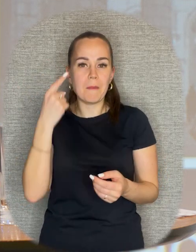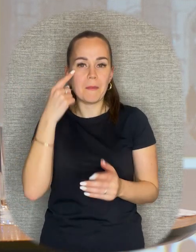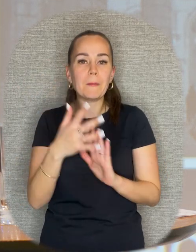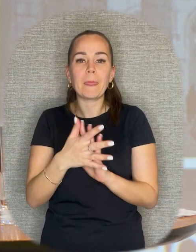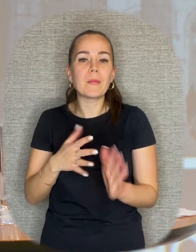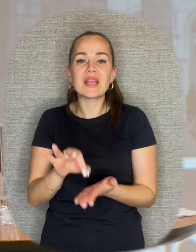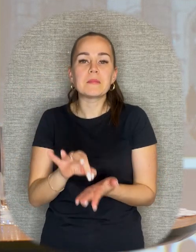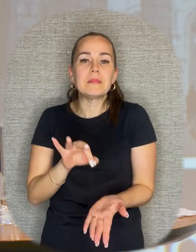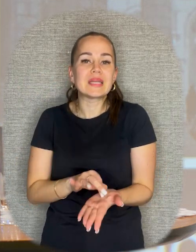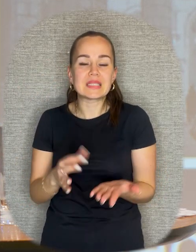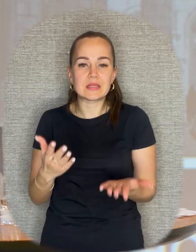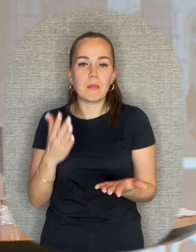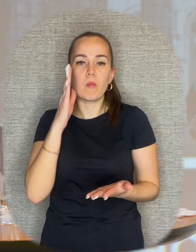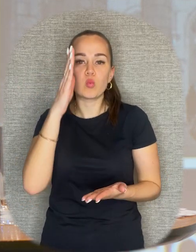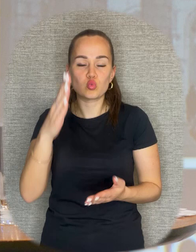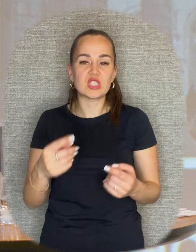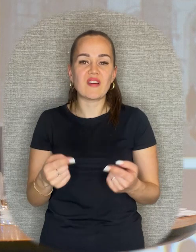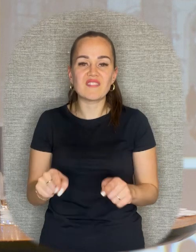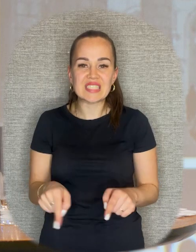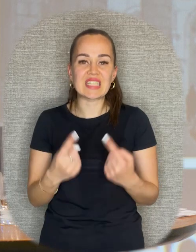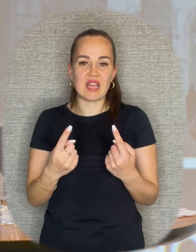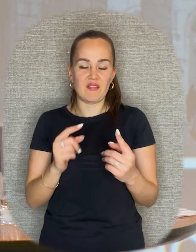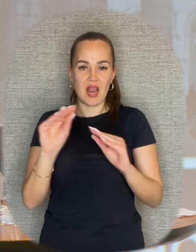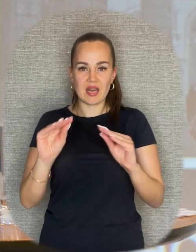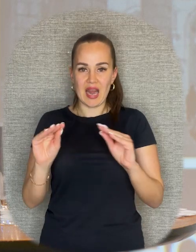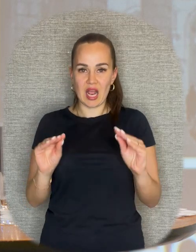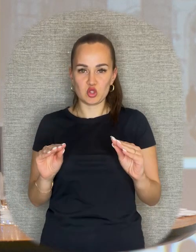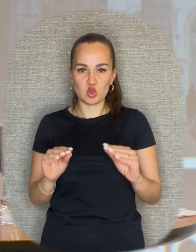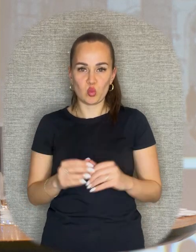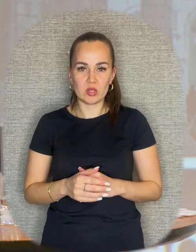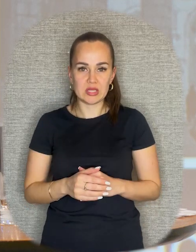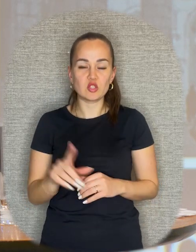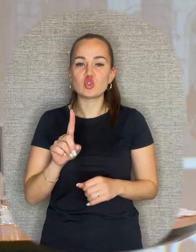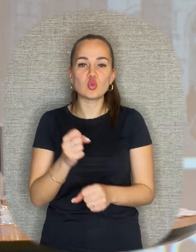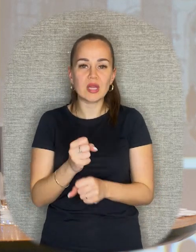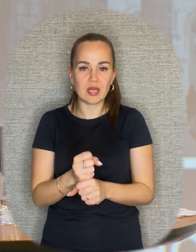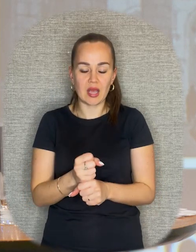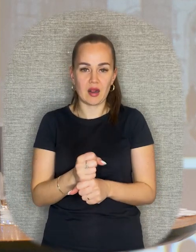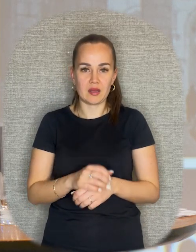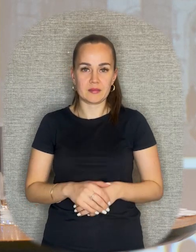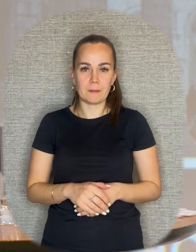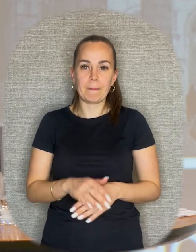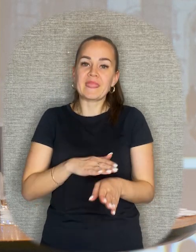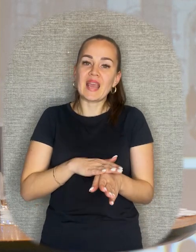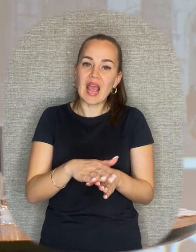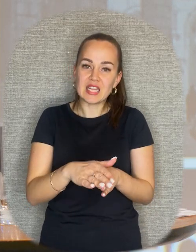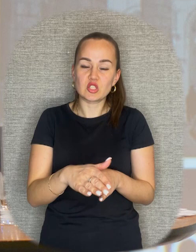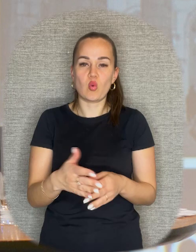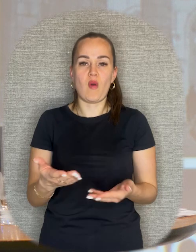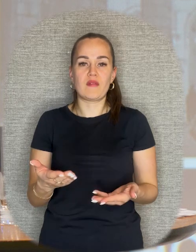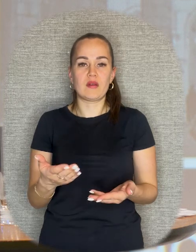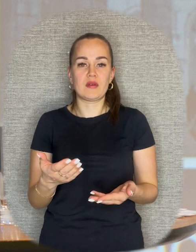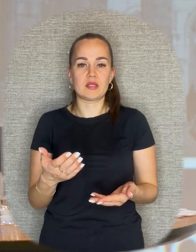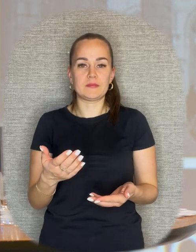были конкурсы прежде всего конкурсы идей необходимо было вообще понять принцип будущего